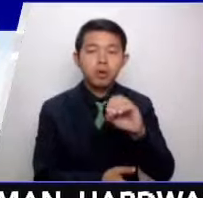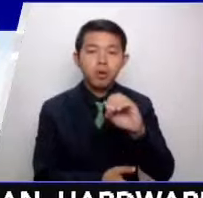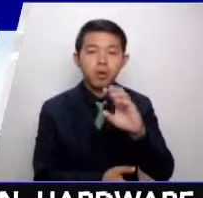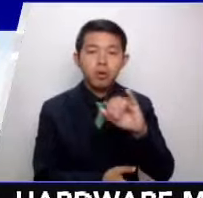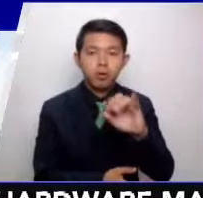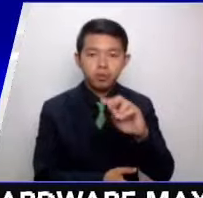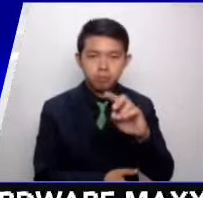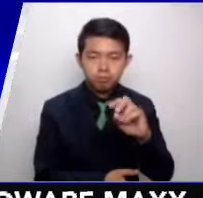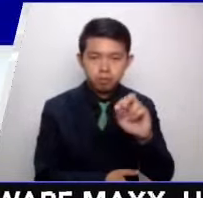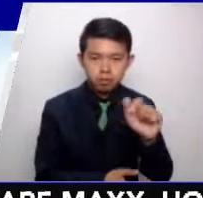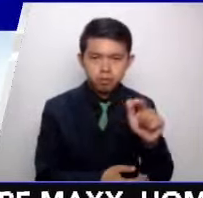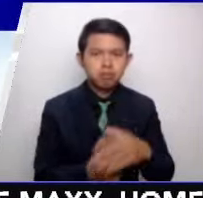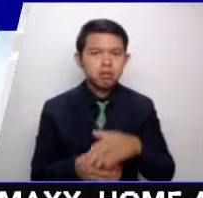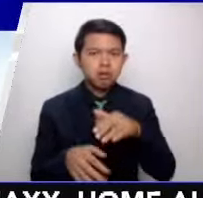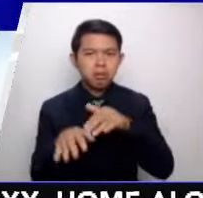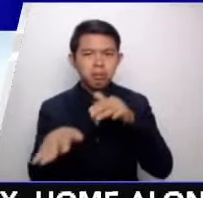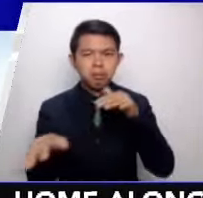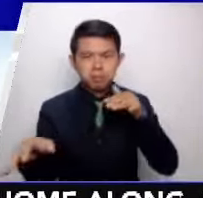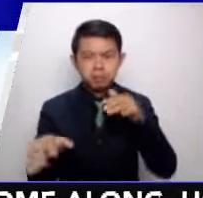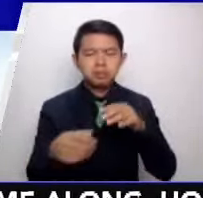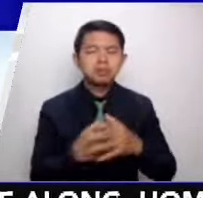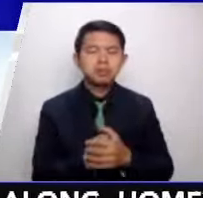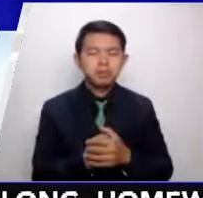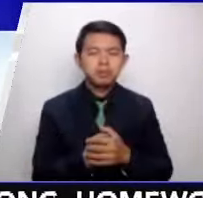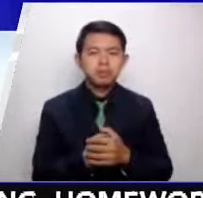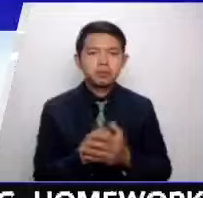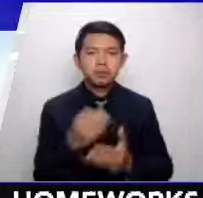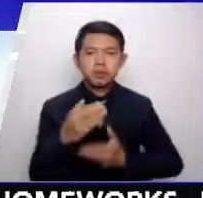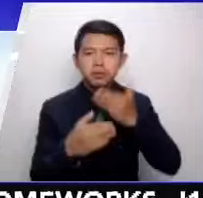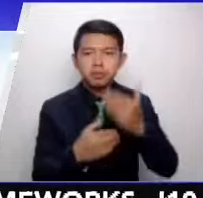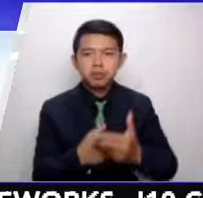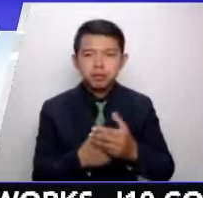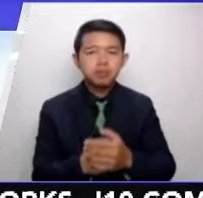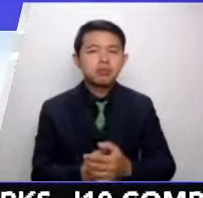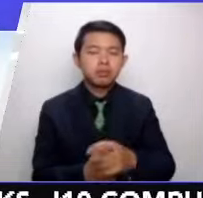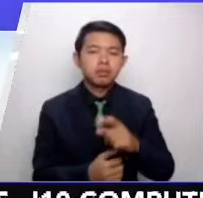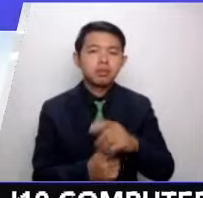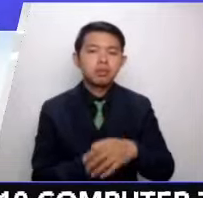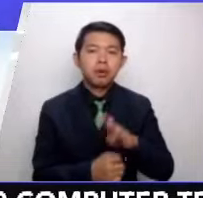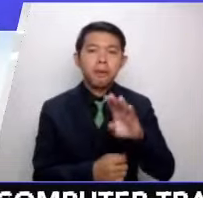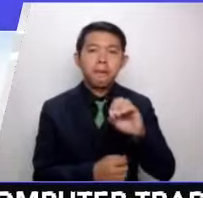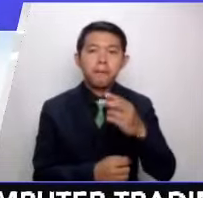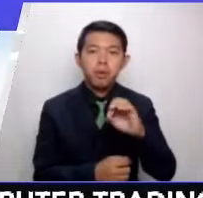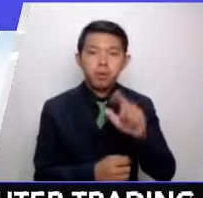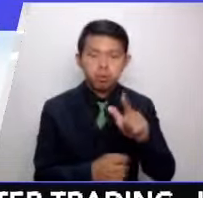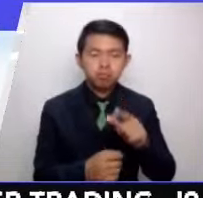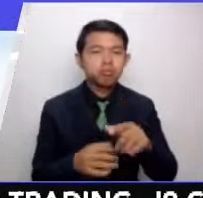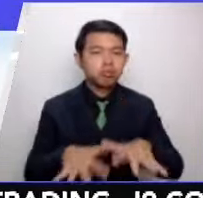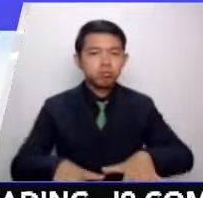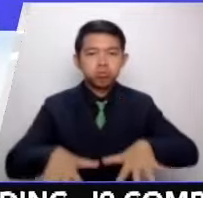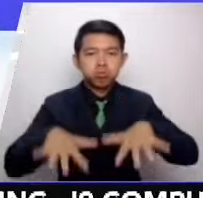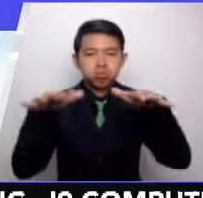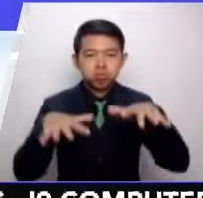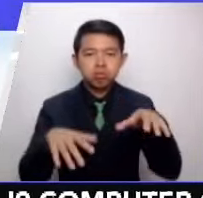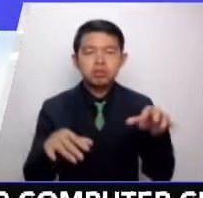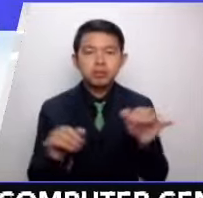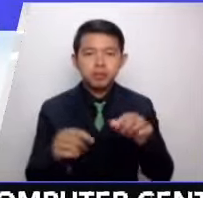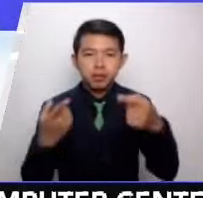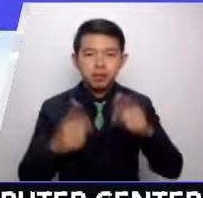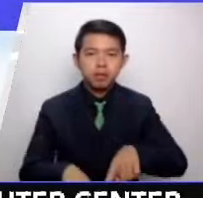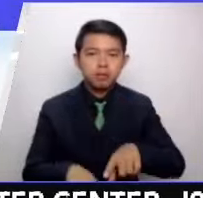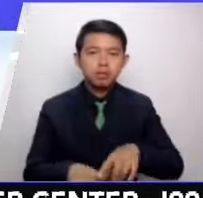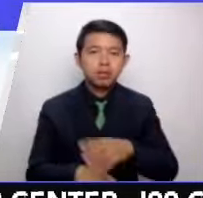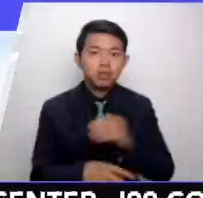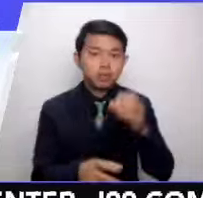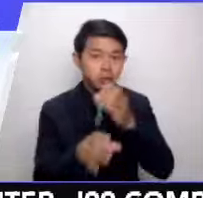roon. Nakaranas din ng pagbaha sa Tagbilaran, Bohol dahil sa malakas na ulan. Nalubog pa sa tubig ang isang nakaparadang sasakyan.